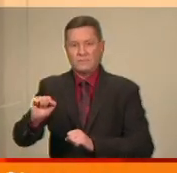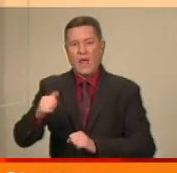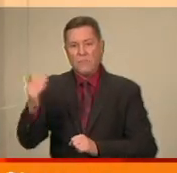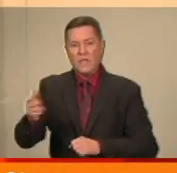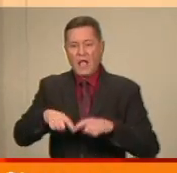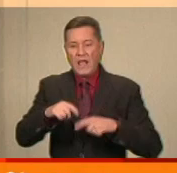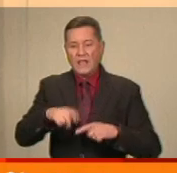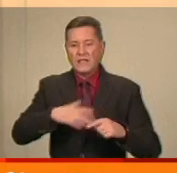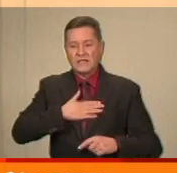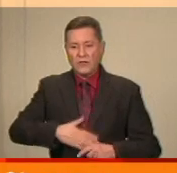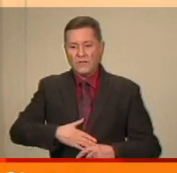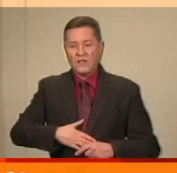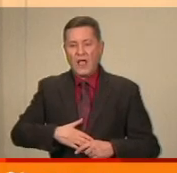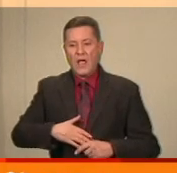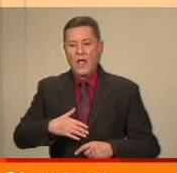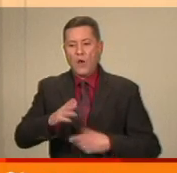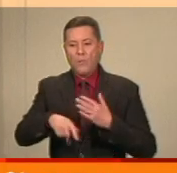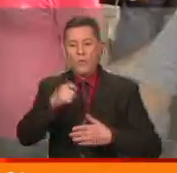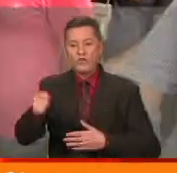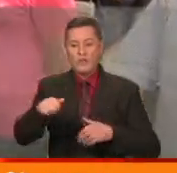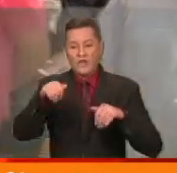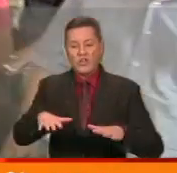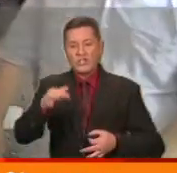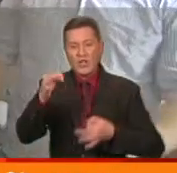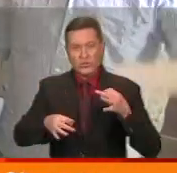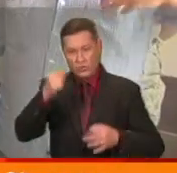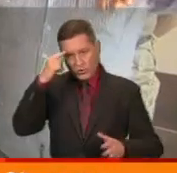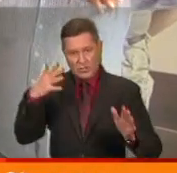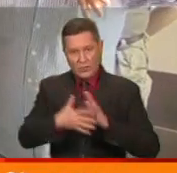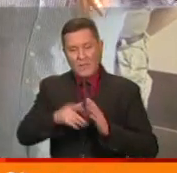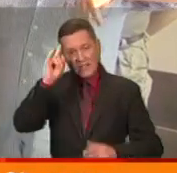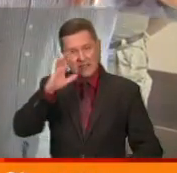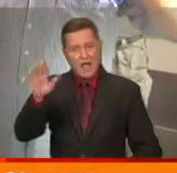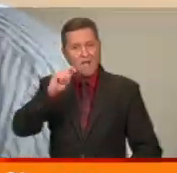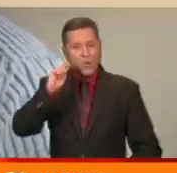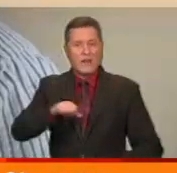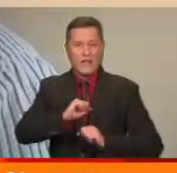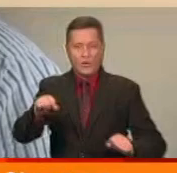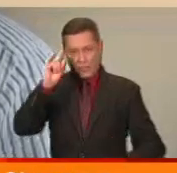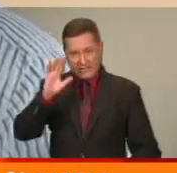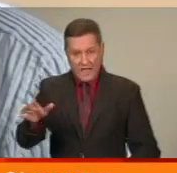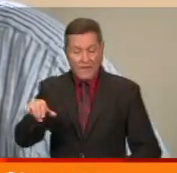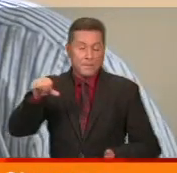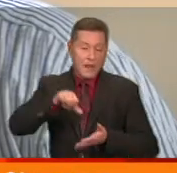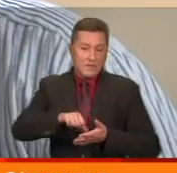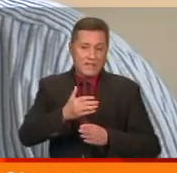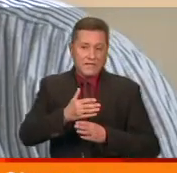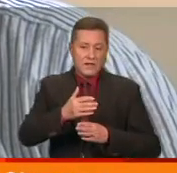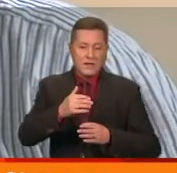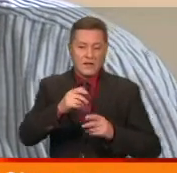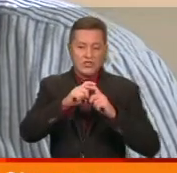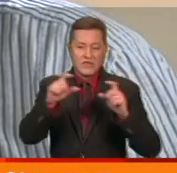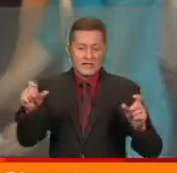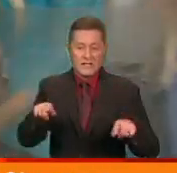задовольняє їхній позов. Рішення суду. Зрозуміло. Слава Україні! Представник частини таким рішенням